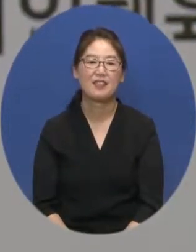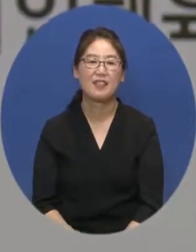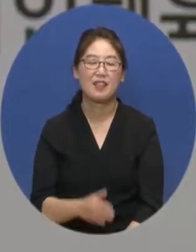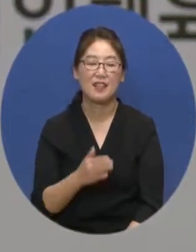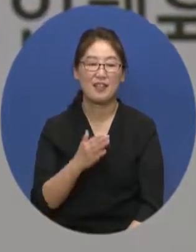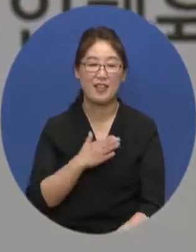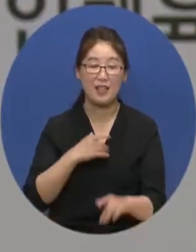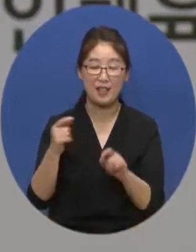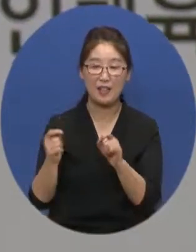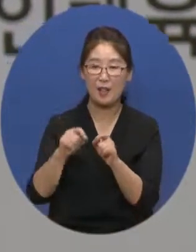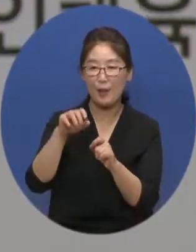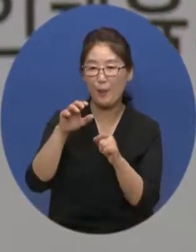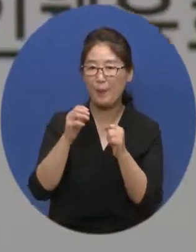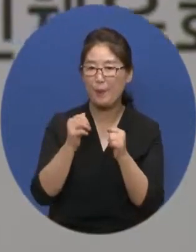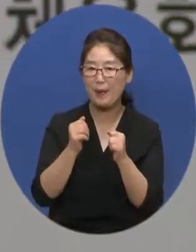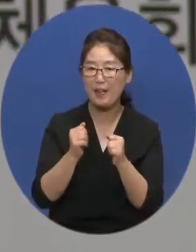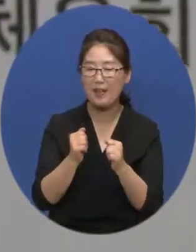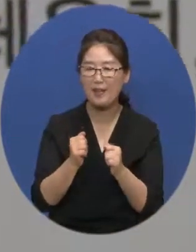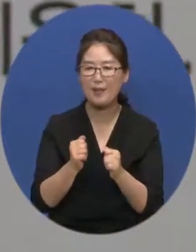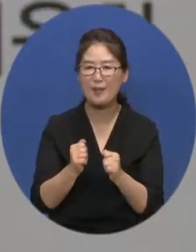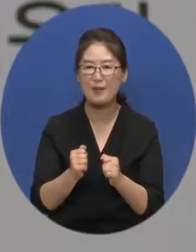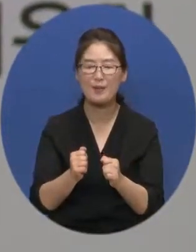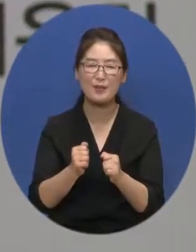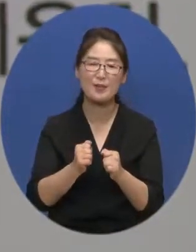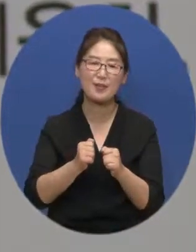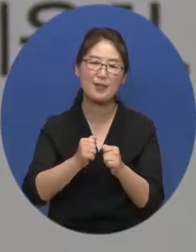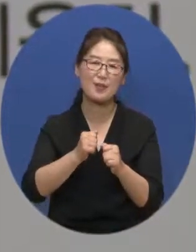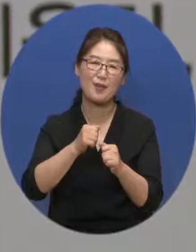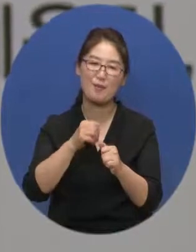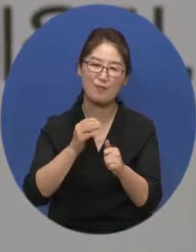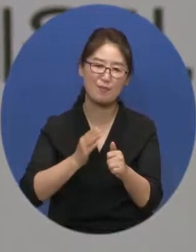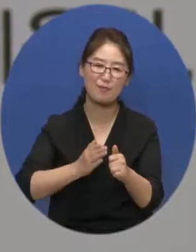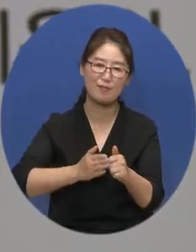내 곁에 있어줘야 해.